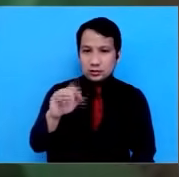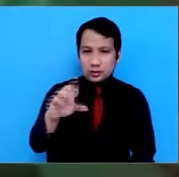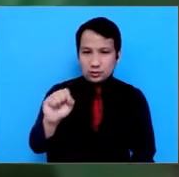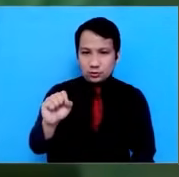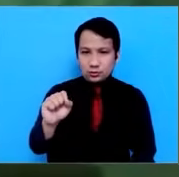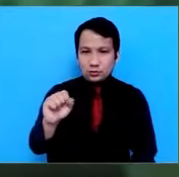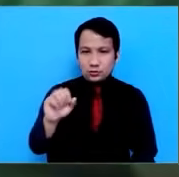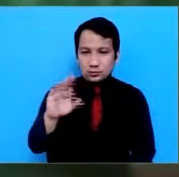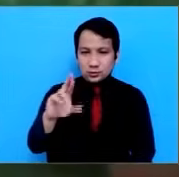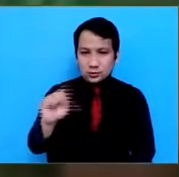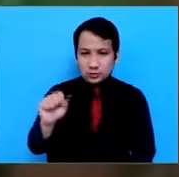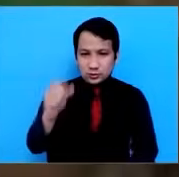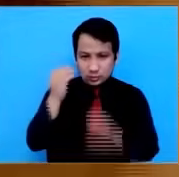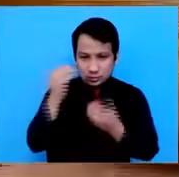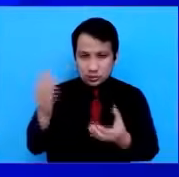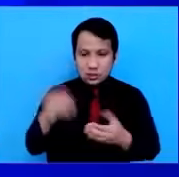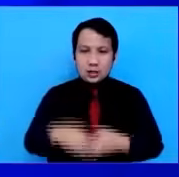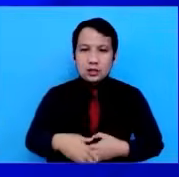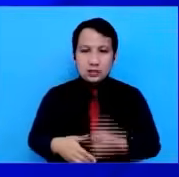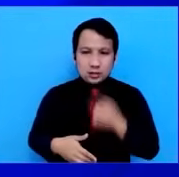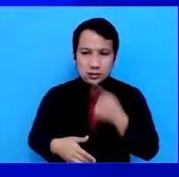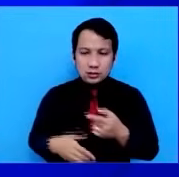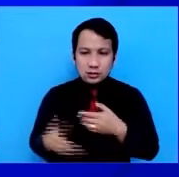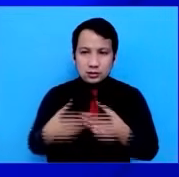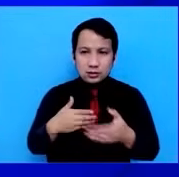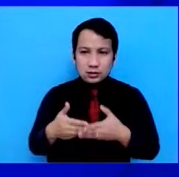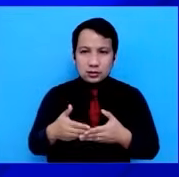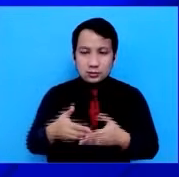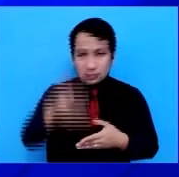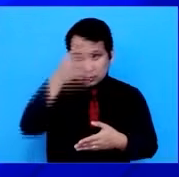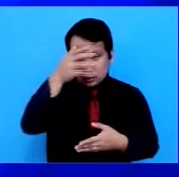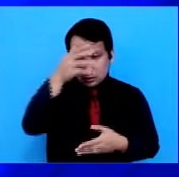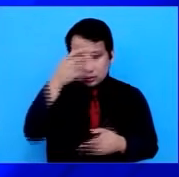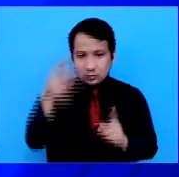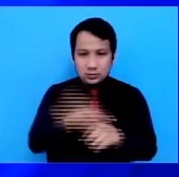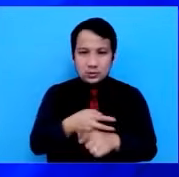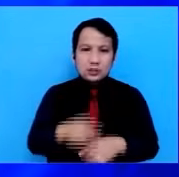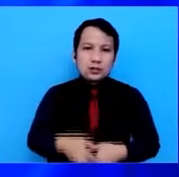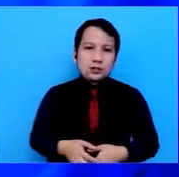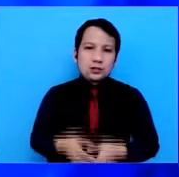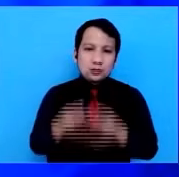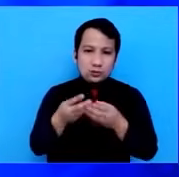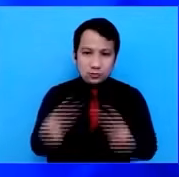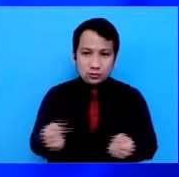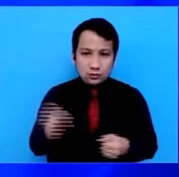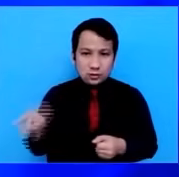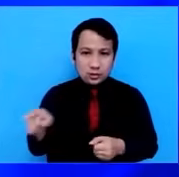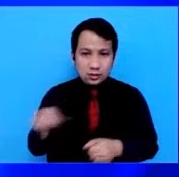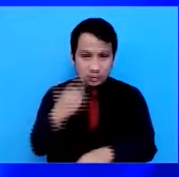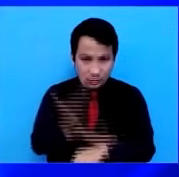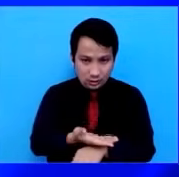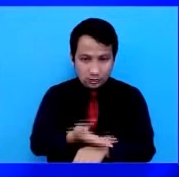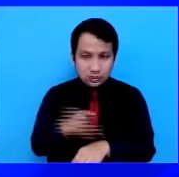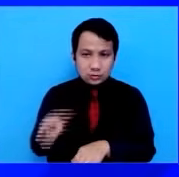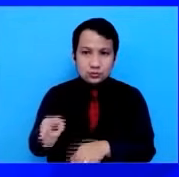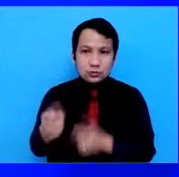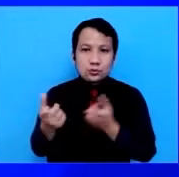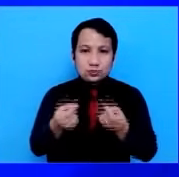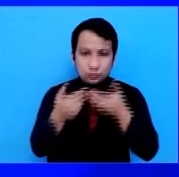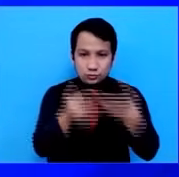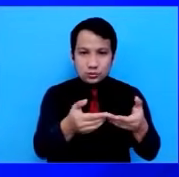ng investigasyon ng mga pulis. Sa tulong ng mga kuha ng CCTV sa Tondo, nakunan si Rusty noong gabi ng